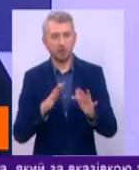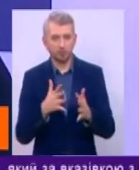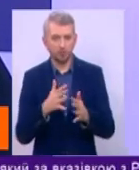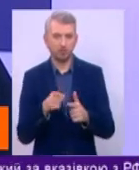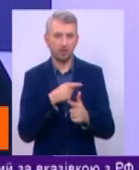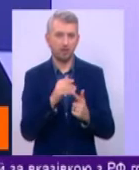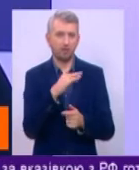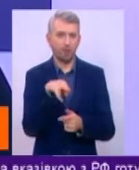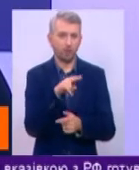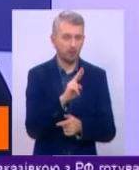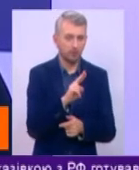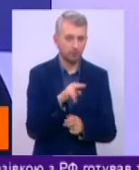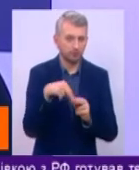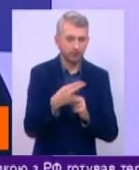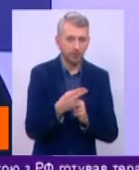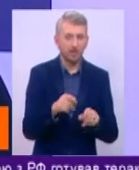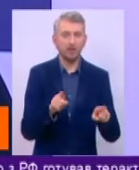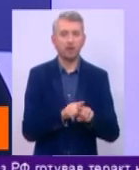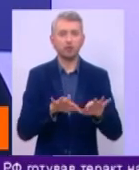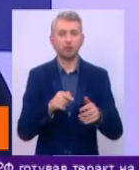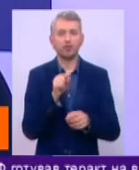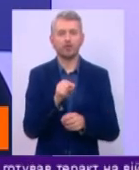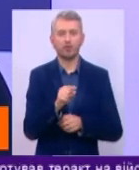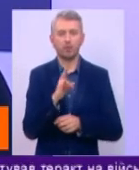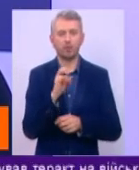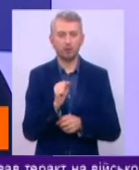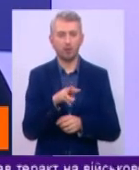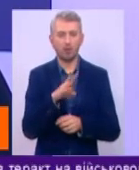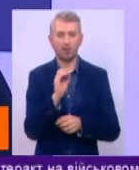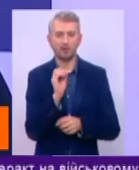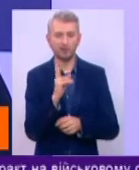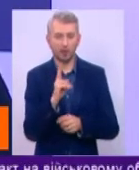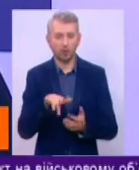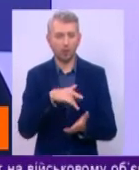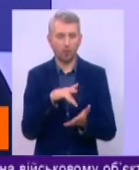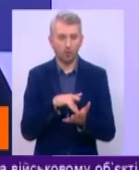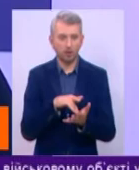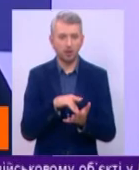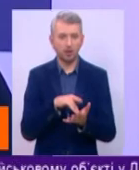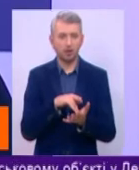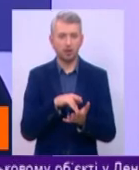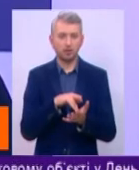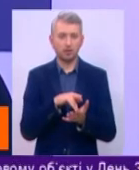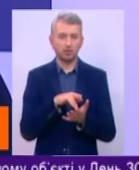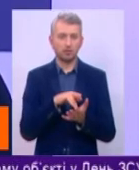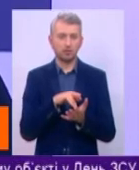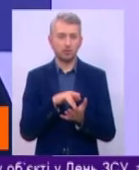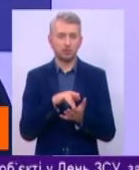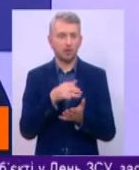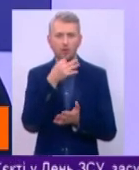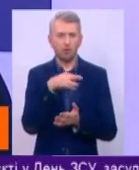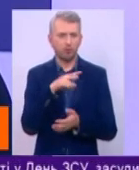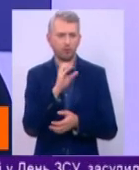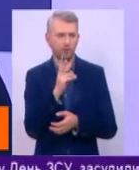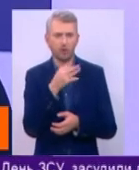фонда, и в таких случаях ему на МСЭК города, на ПСЭК любых